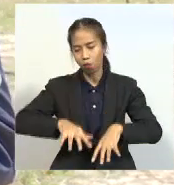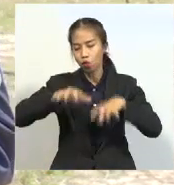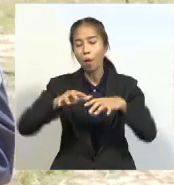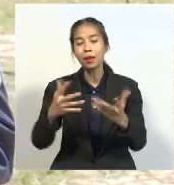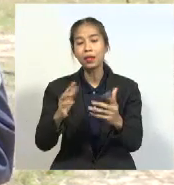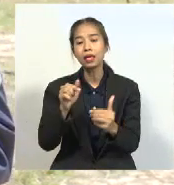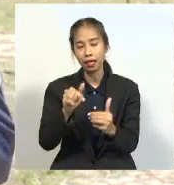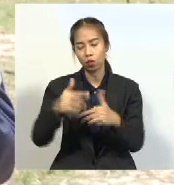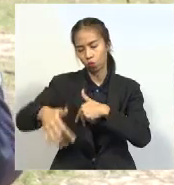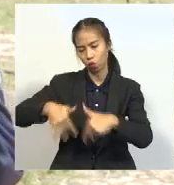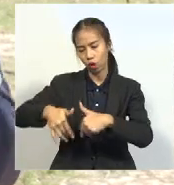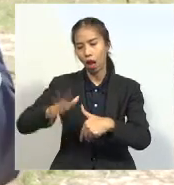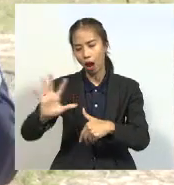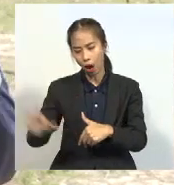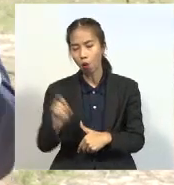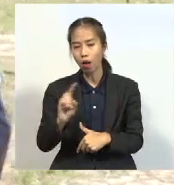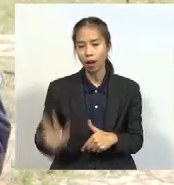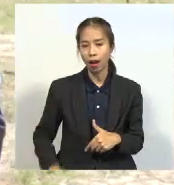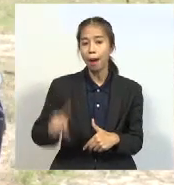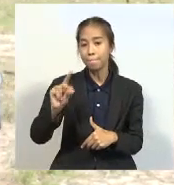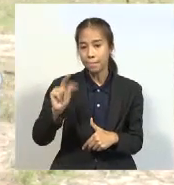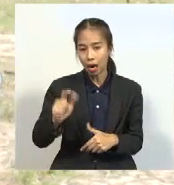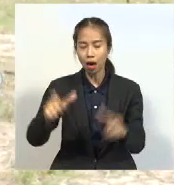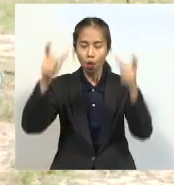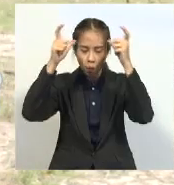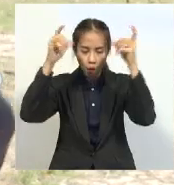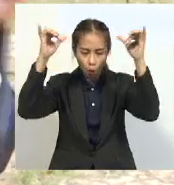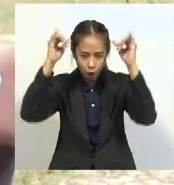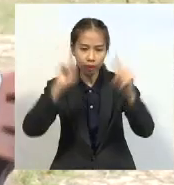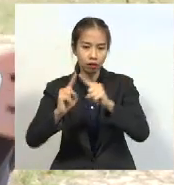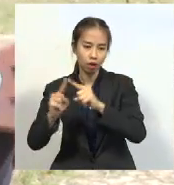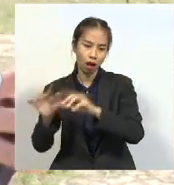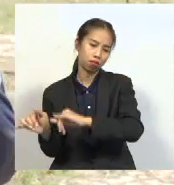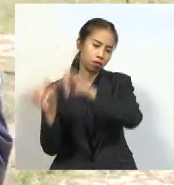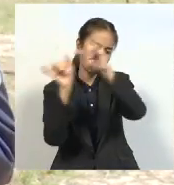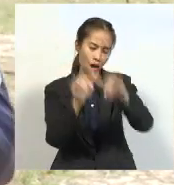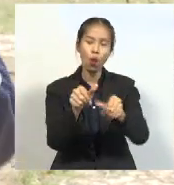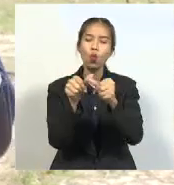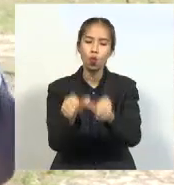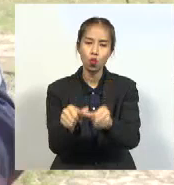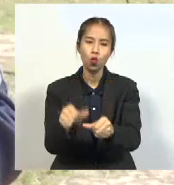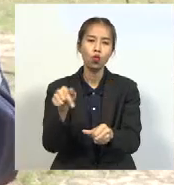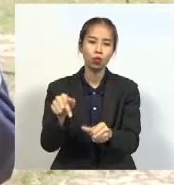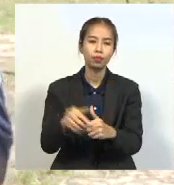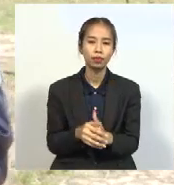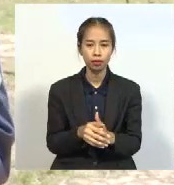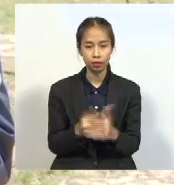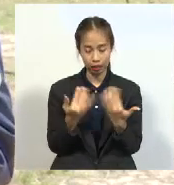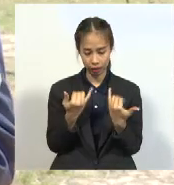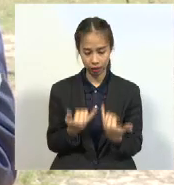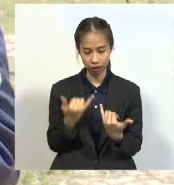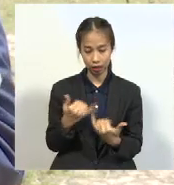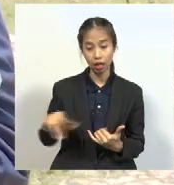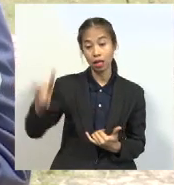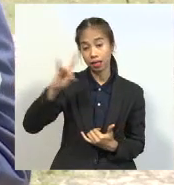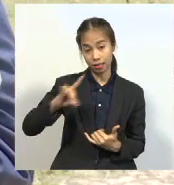ค่ะก็ชาวบ้านก็จะมีการนำสุนัขรวมถึงโคกระบือที่เป็นสัตว์เลี้ยงของตัวเองกันมาพักพิงที่นี่ชั่วคราวค่ะซึ่งพื้นที่ตรงนี้ทางปศุสัตว์จังห